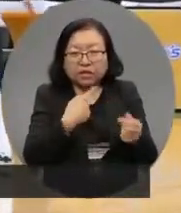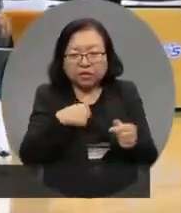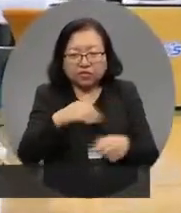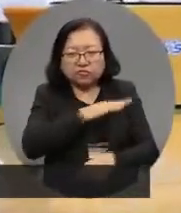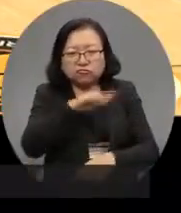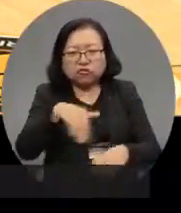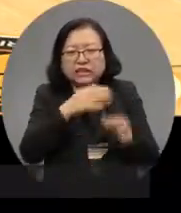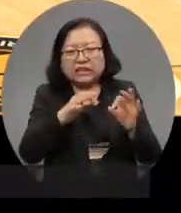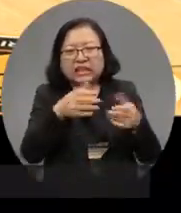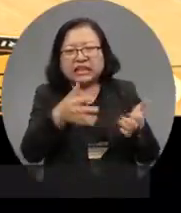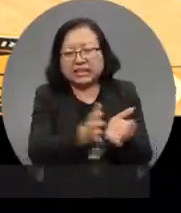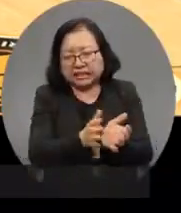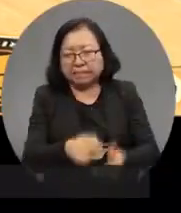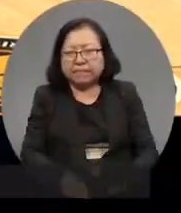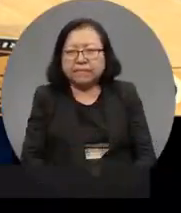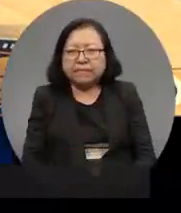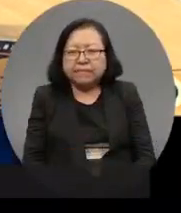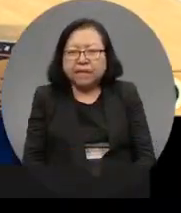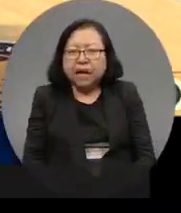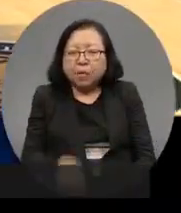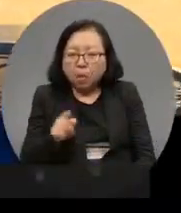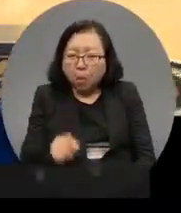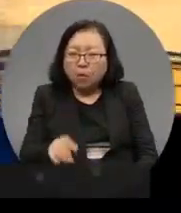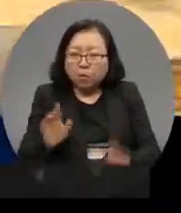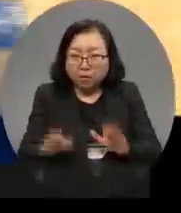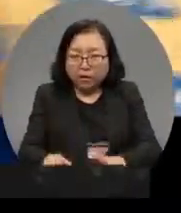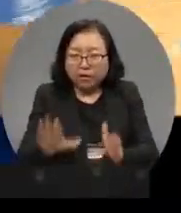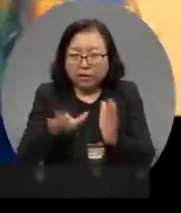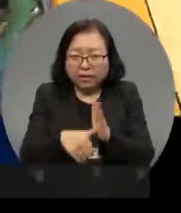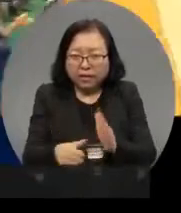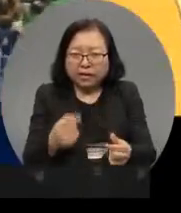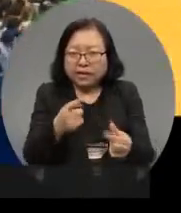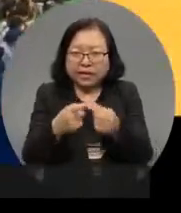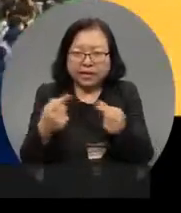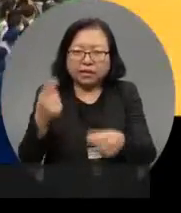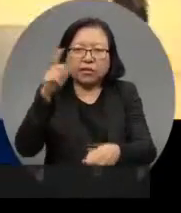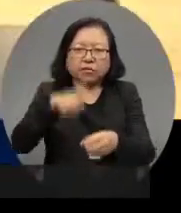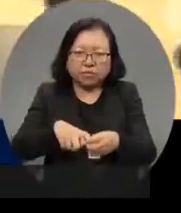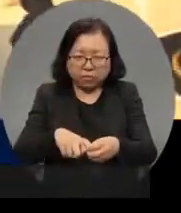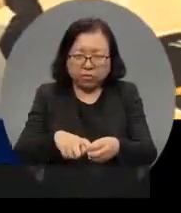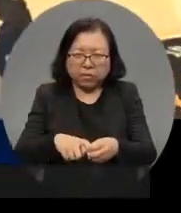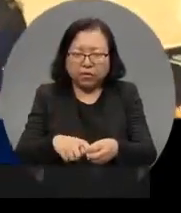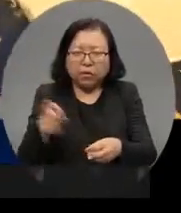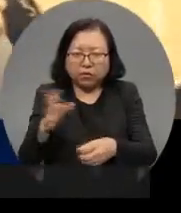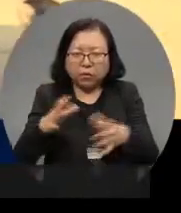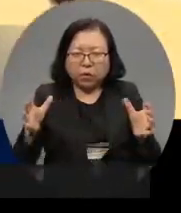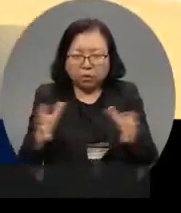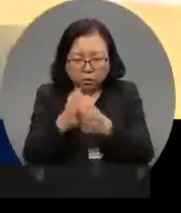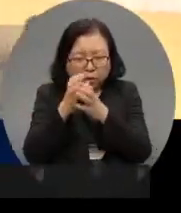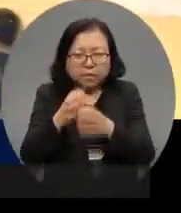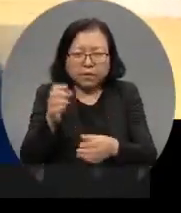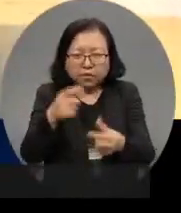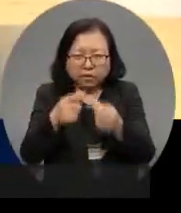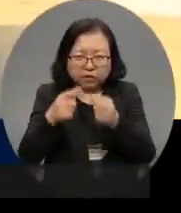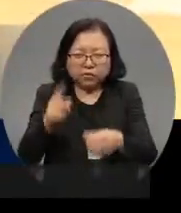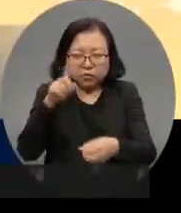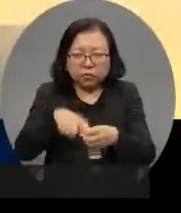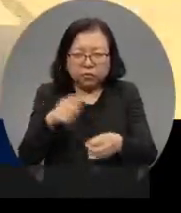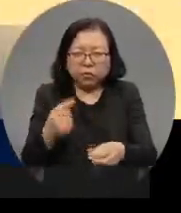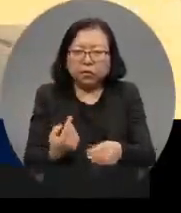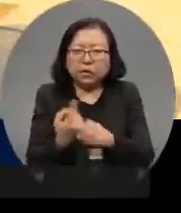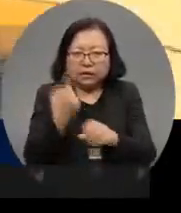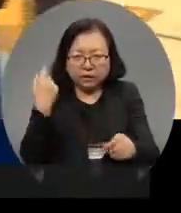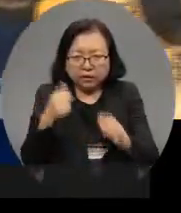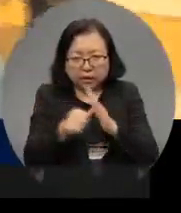우리은행. 올 시즌 목표는 뭐 정규리그 당연히 우승하고 또 통합 우승까지 해가지고 저희가 작년에 못 이뤘던